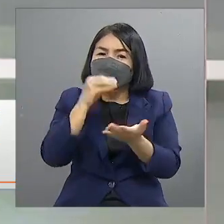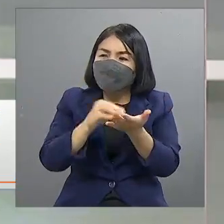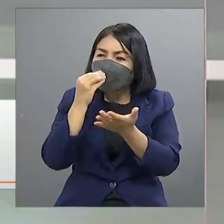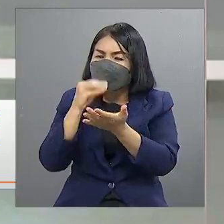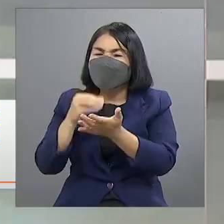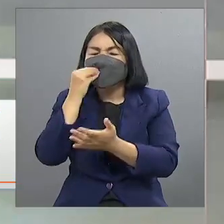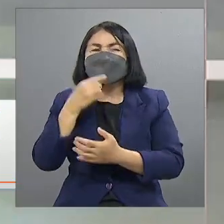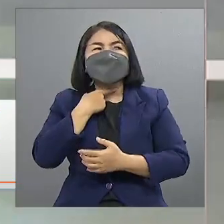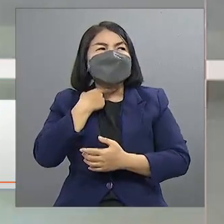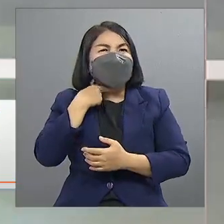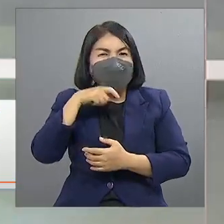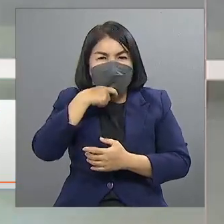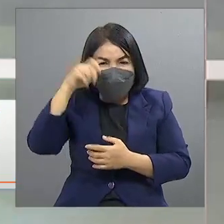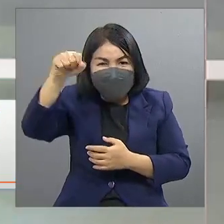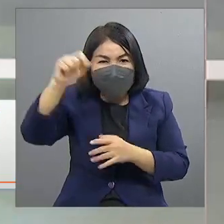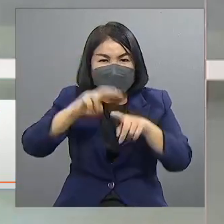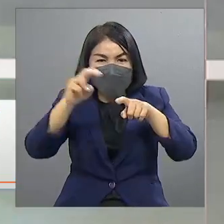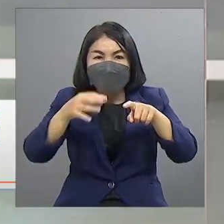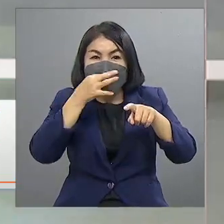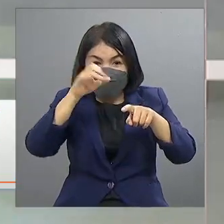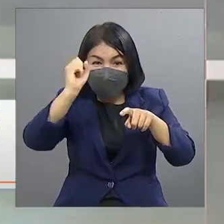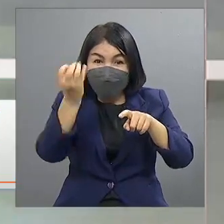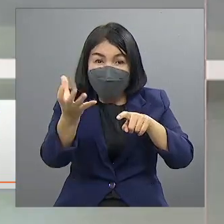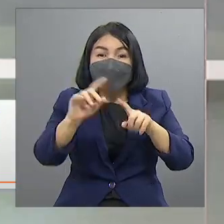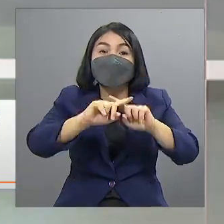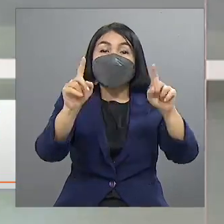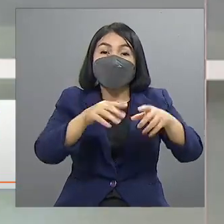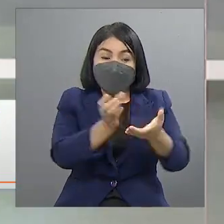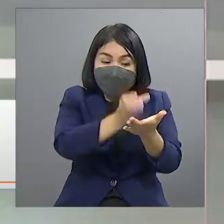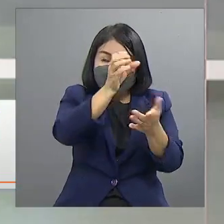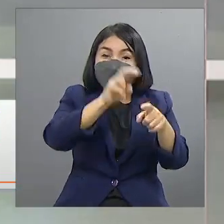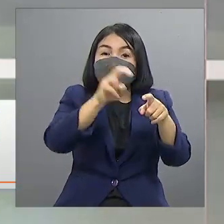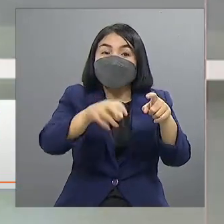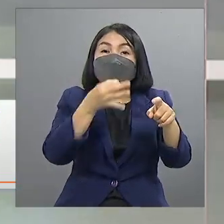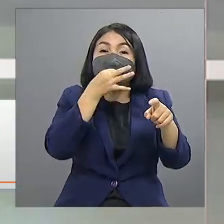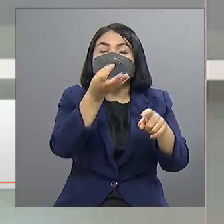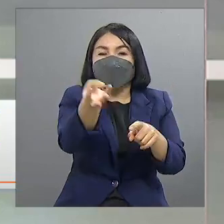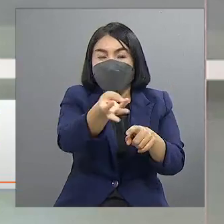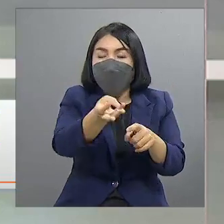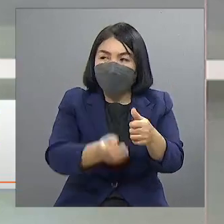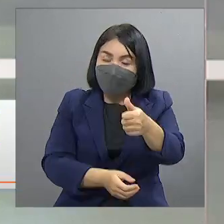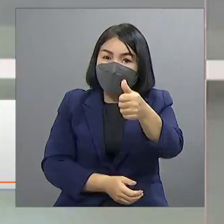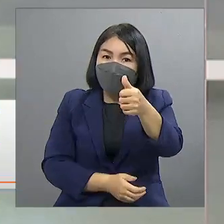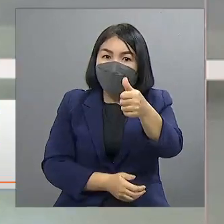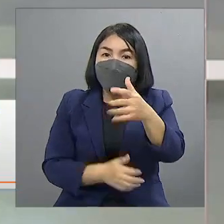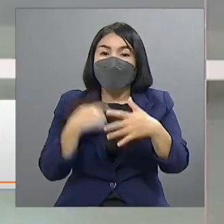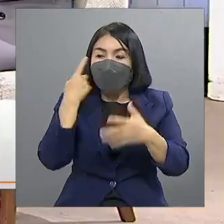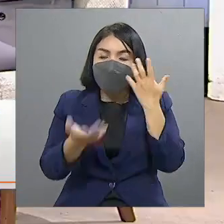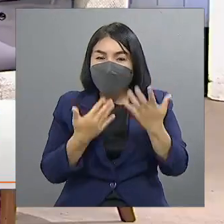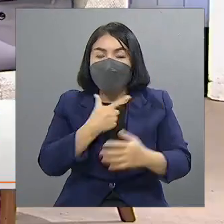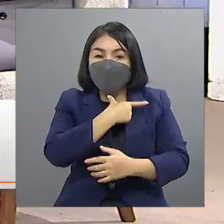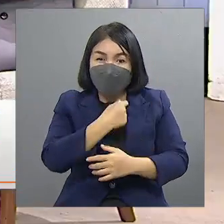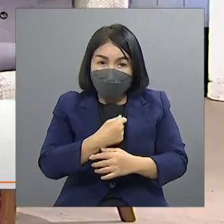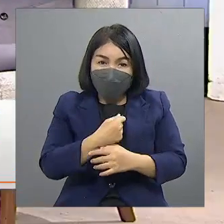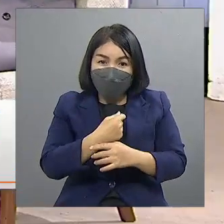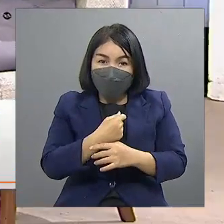พราะว่ามันใส่โซเดียมเยอะแต่ว่าอันนี้เขาโซเดียมน้อยก็น่าจะโอเคเลยนะคะ ตอบโจทย์ได้ดีโดยเฉพาะคนที่เป็นชอบสายน้ำจิ้มแบบพุ่มๆแบบผมน